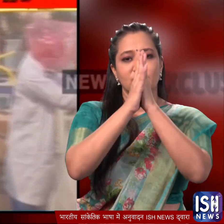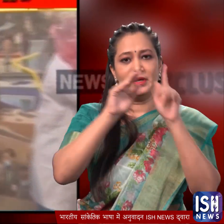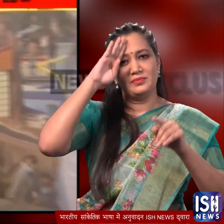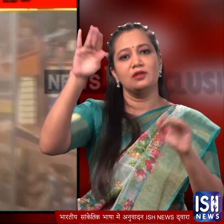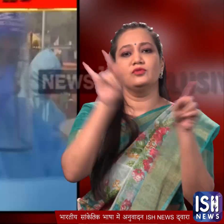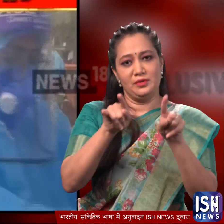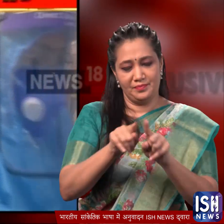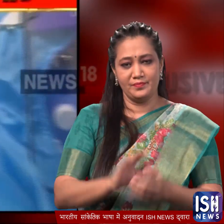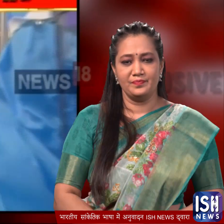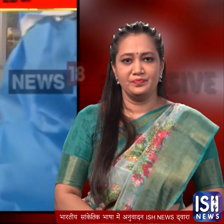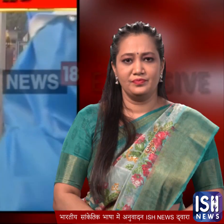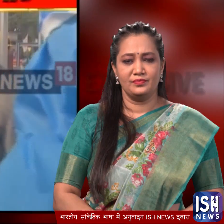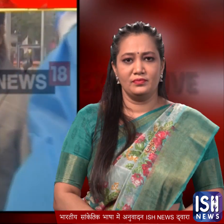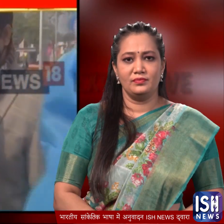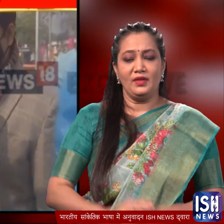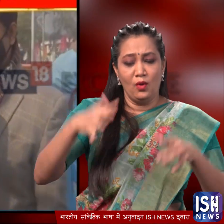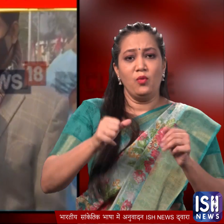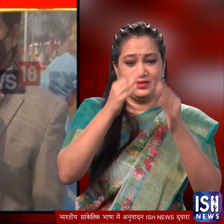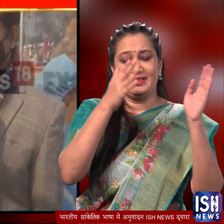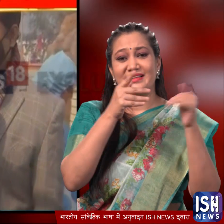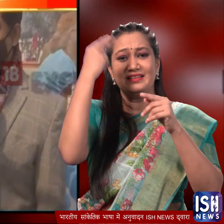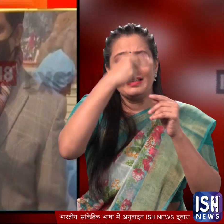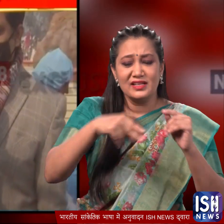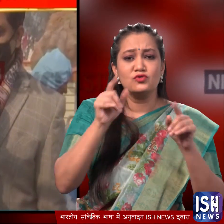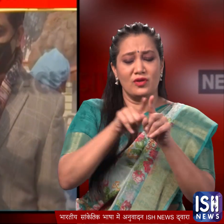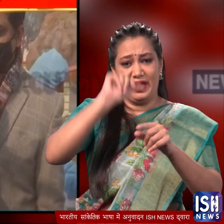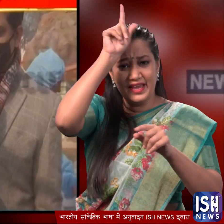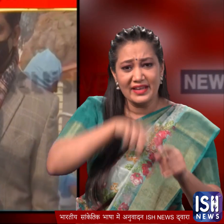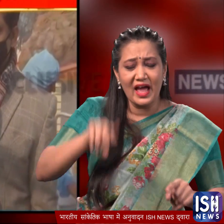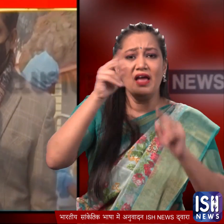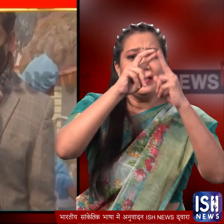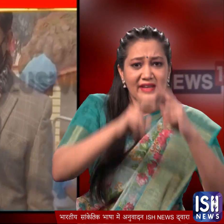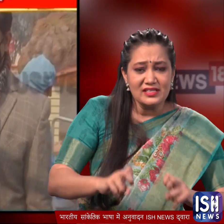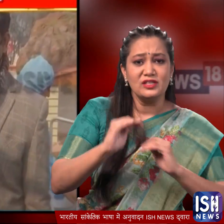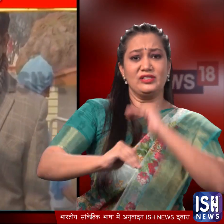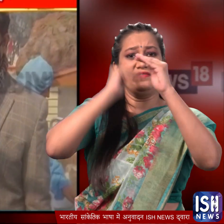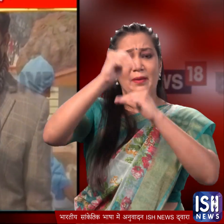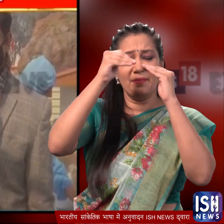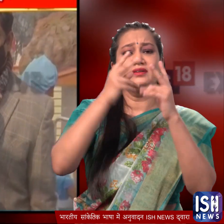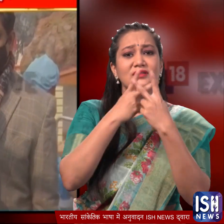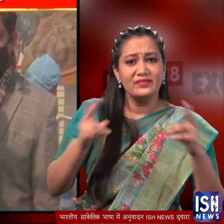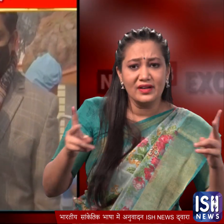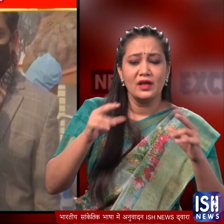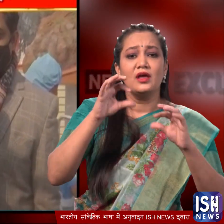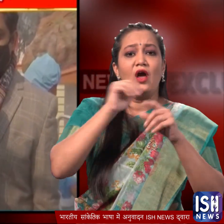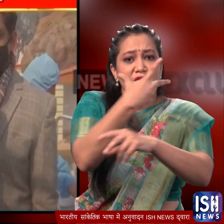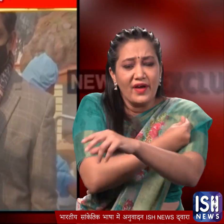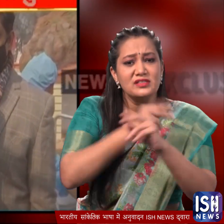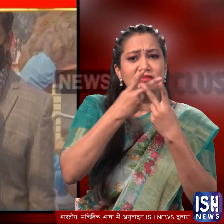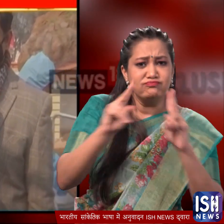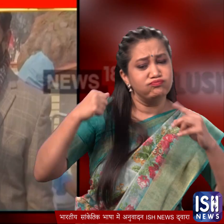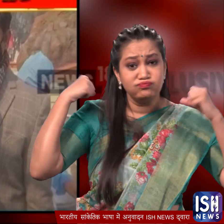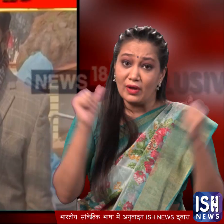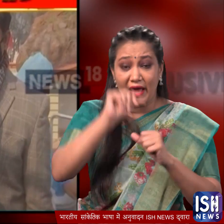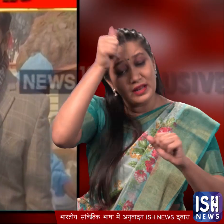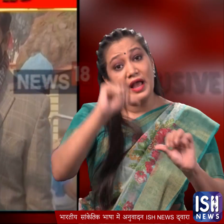जाएगी। झांकी में हम लोग ये दिखाना चाह रहे हैं कि भारत के पास रिसर्च एंड डेवलपमेंट एवं वैक्सीन प्रोडक्शन की